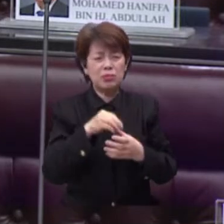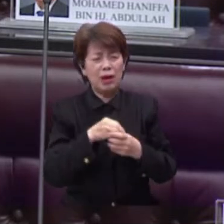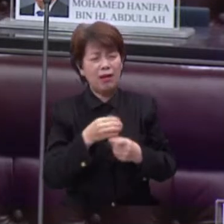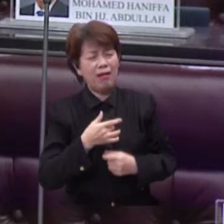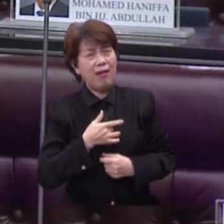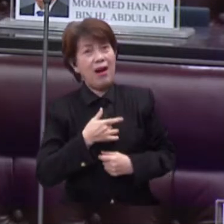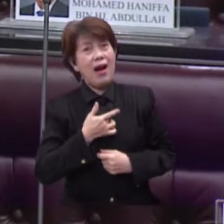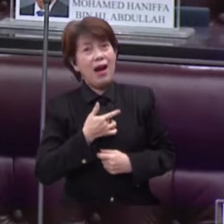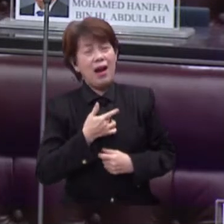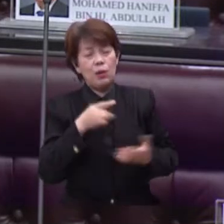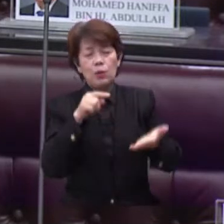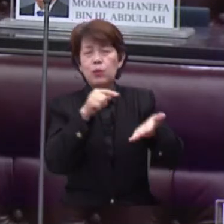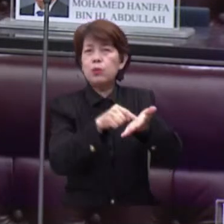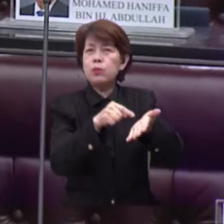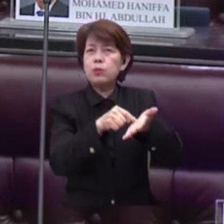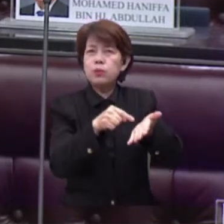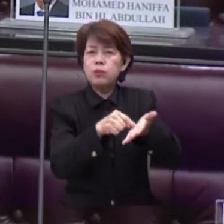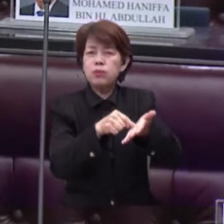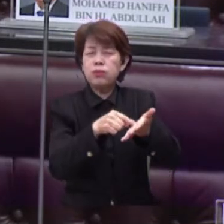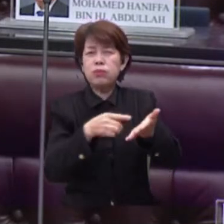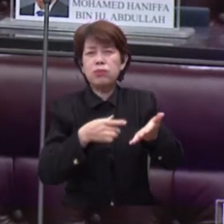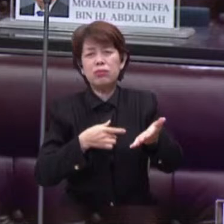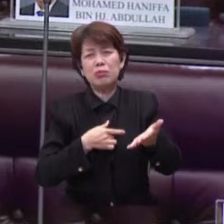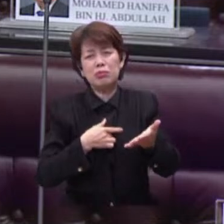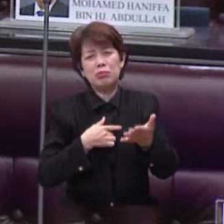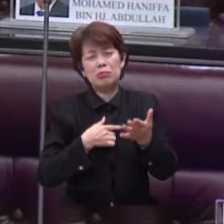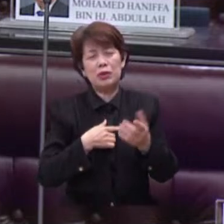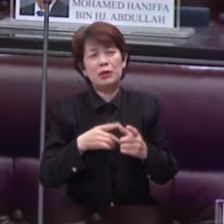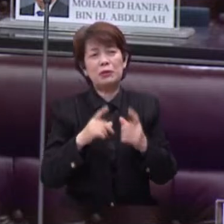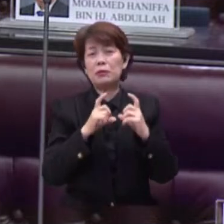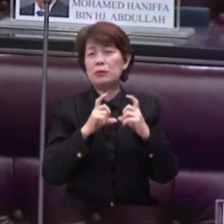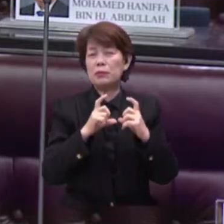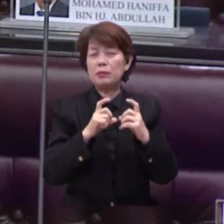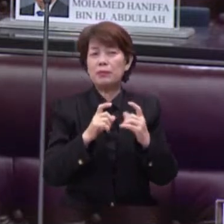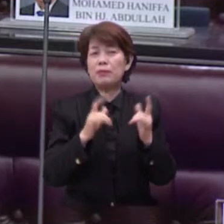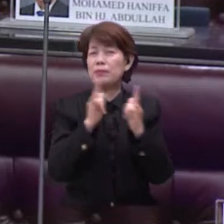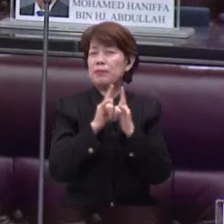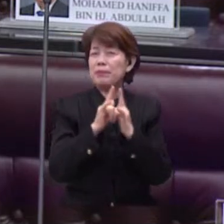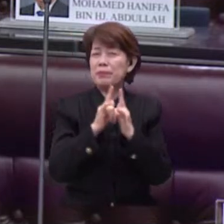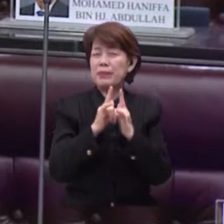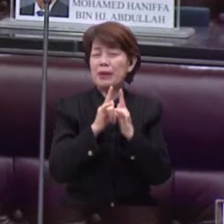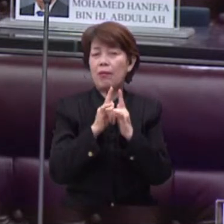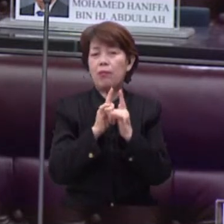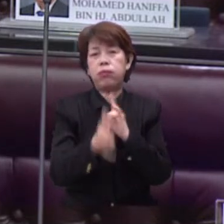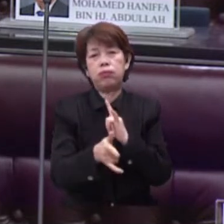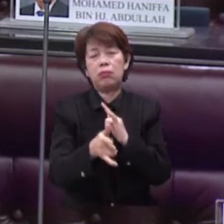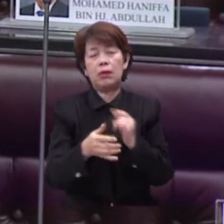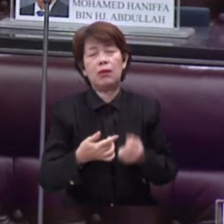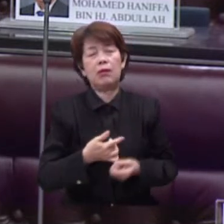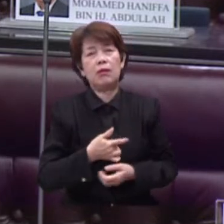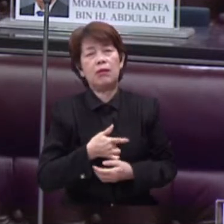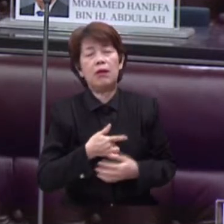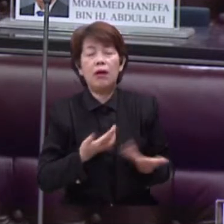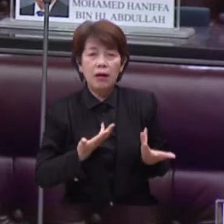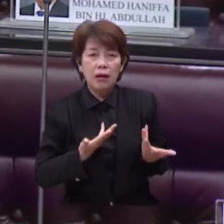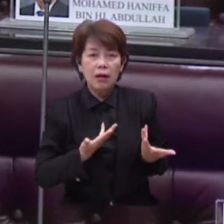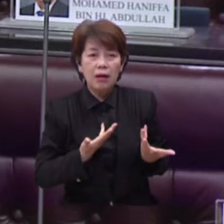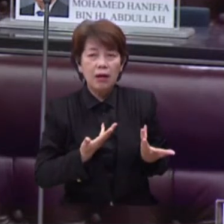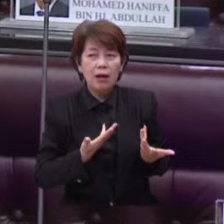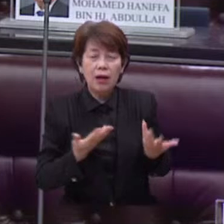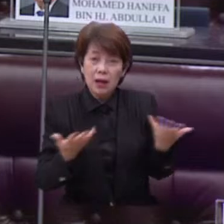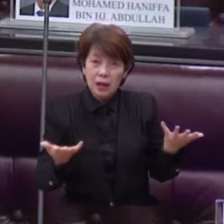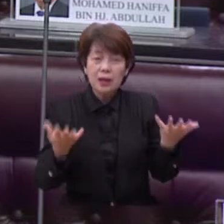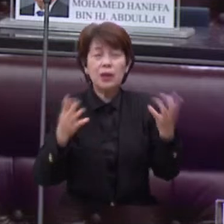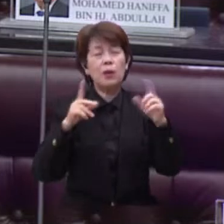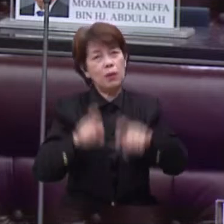ada karena putus cinta dan berbagai masalah pribadi kita wajar atau tidak wajar untuk menghukum